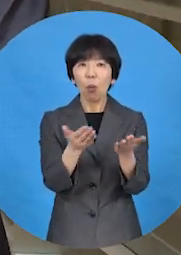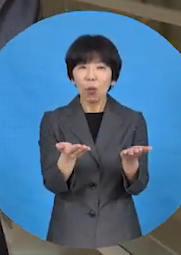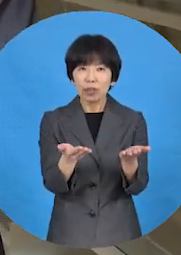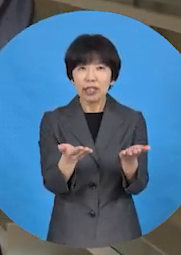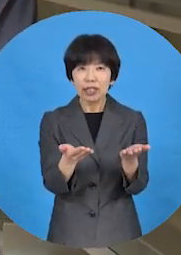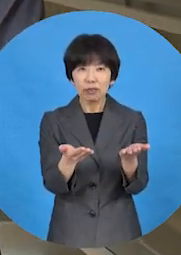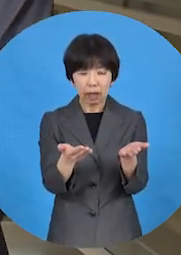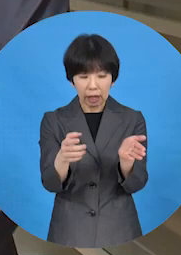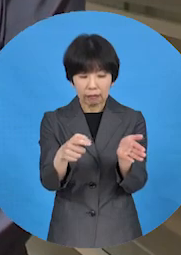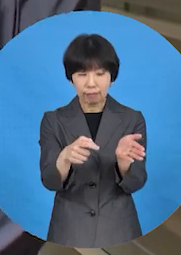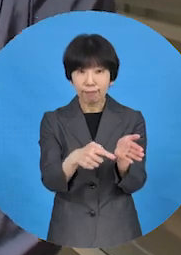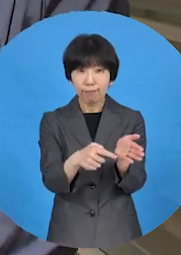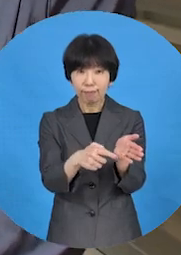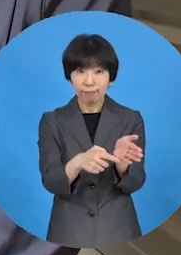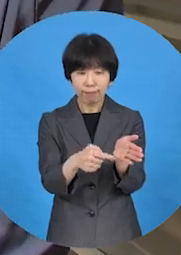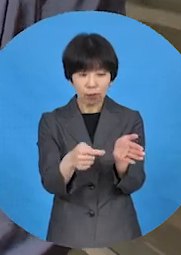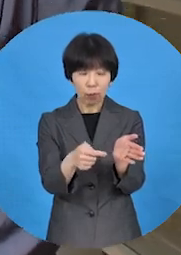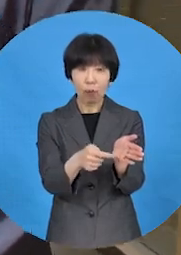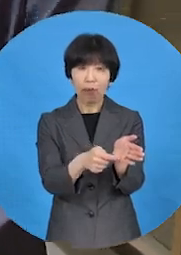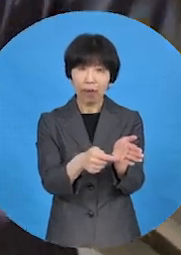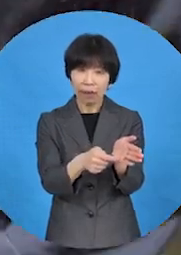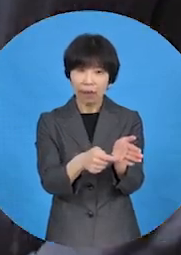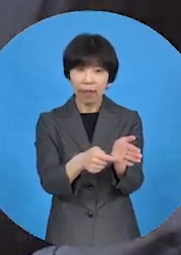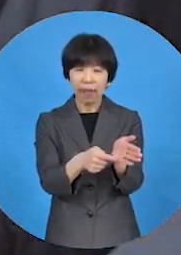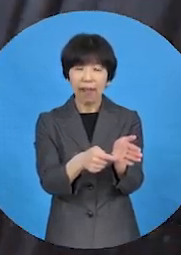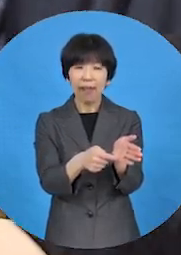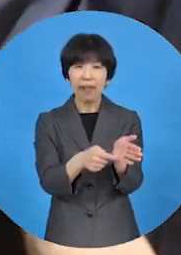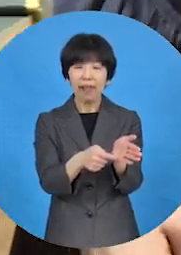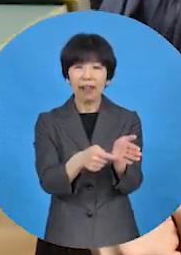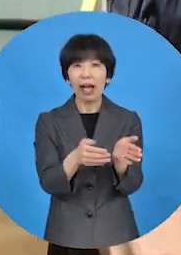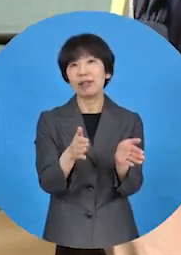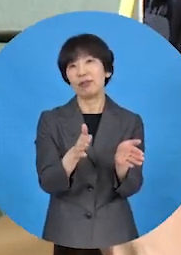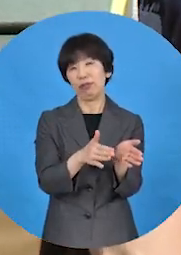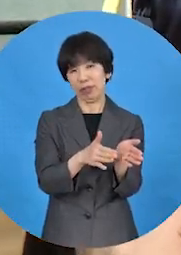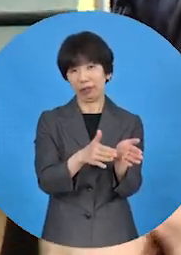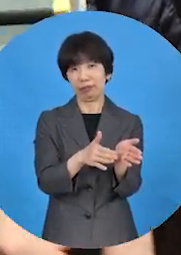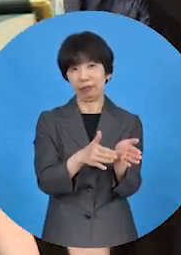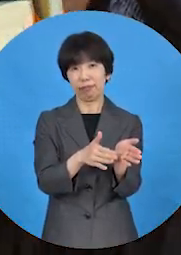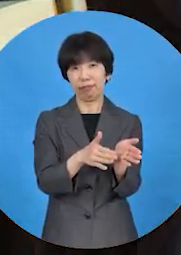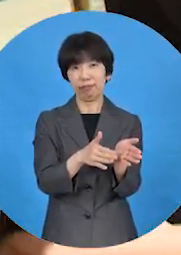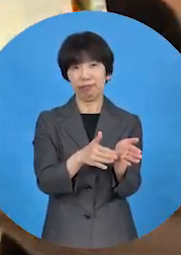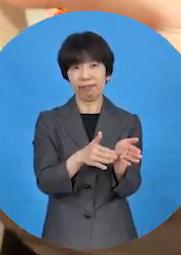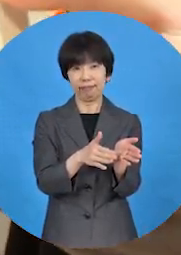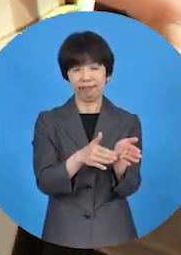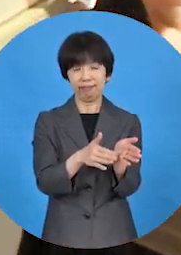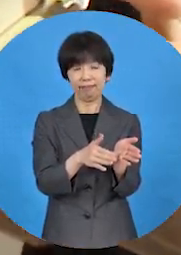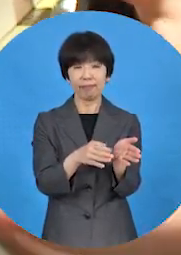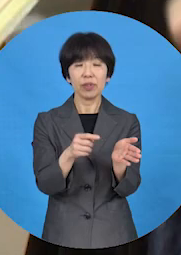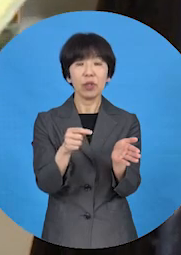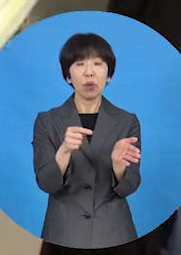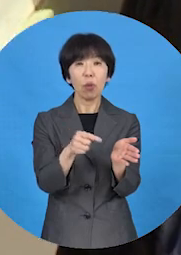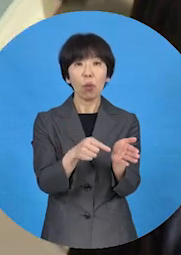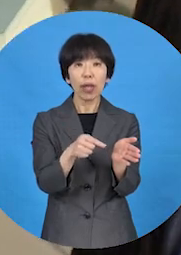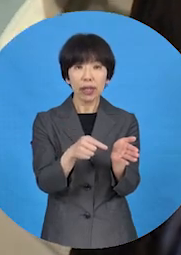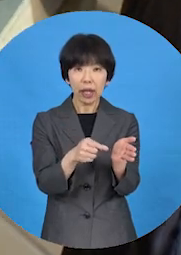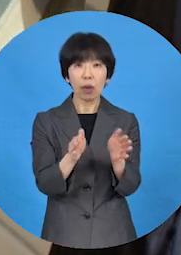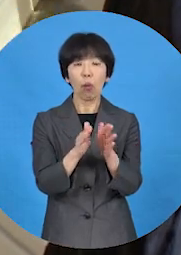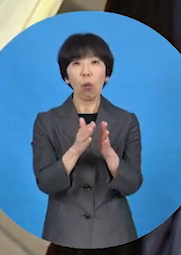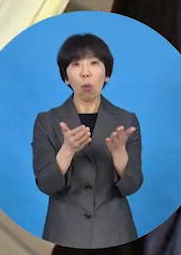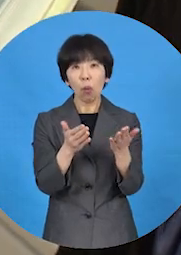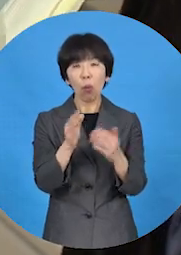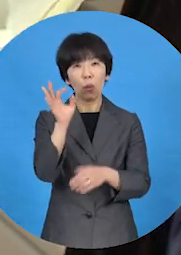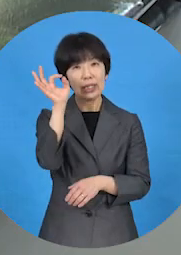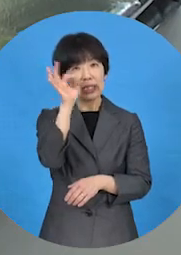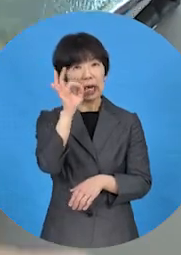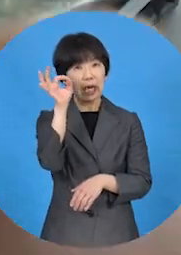ね、図書資料一冊一冊に IC タグという、はい、こういう機能がついておりまして、 こちらですか、 はいは